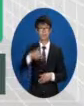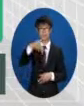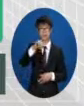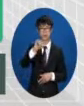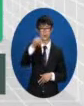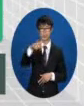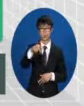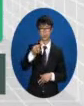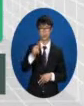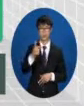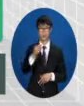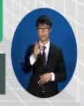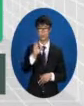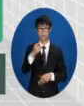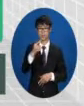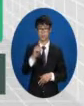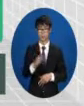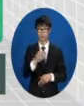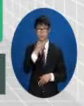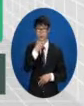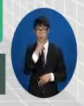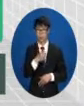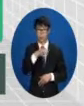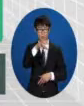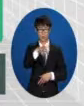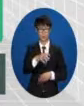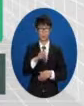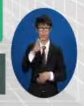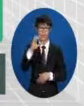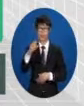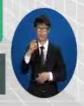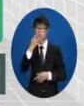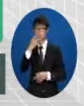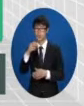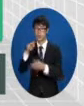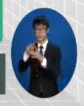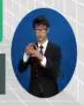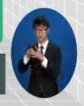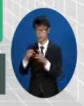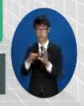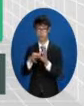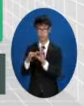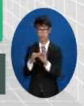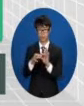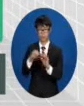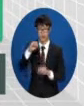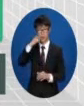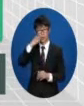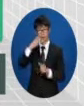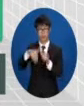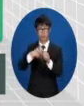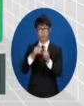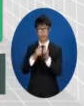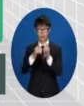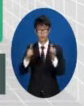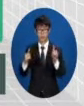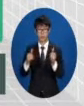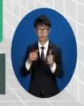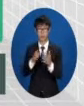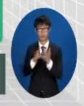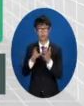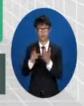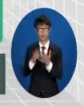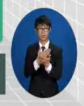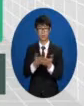직산읍 행복키움 지원단과 충남 가톨릭 농수산물 지원센터가 협력하여 어려운 이웃에게 종합